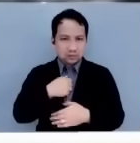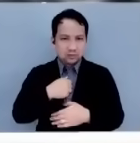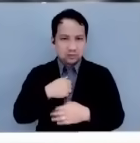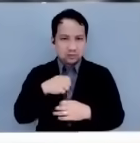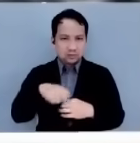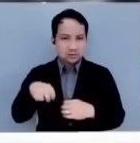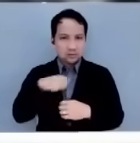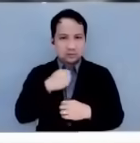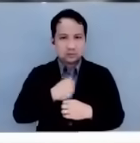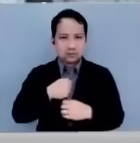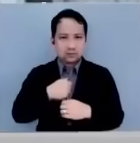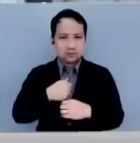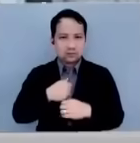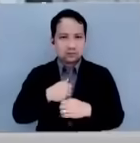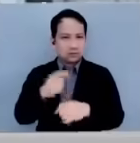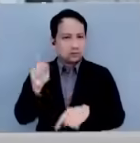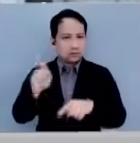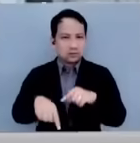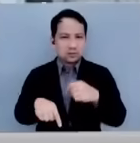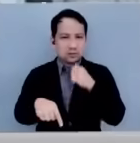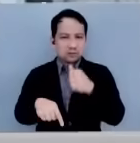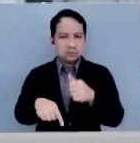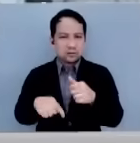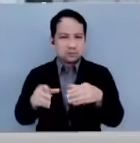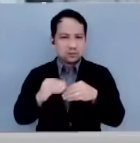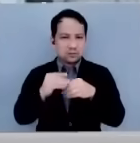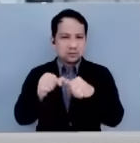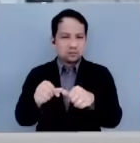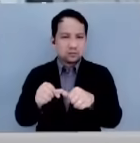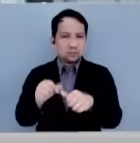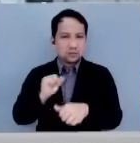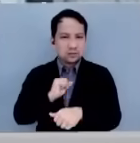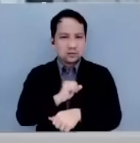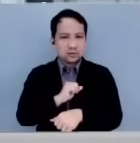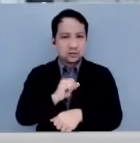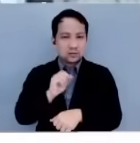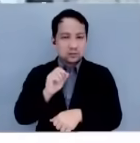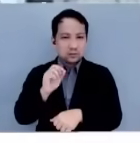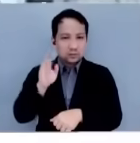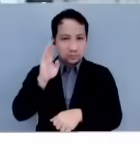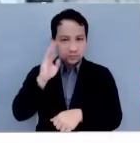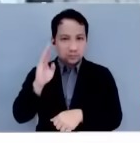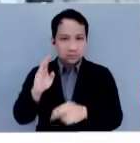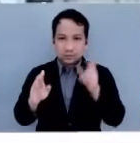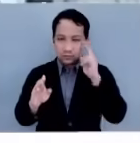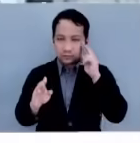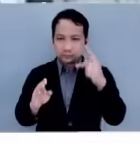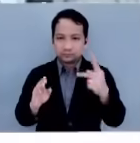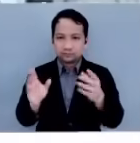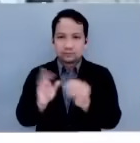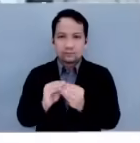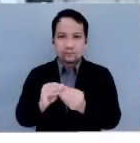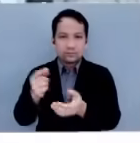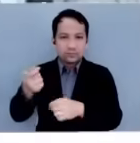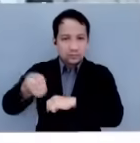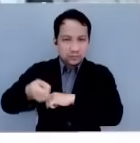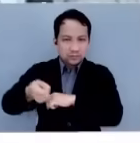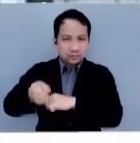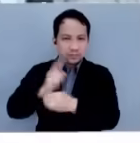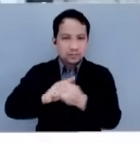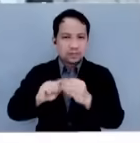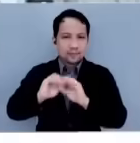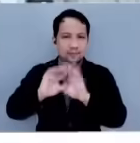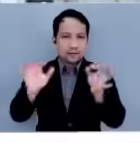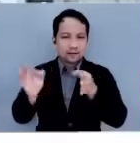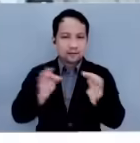h ko kaya to ipinagpatuloy ni Senador Dela Rosa at senador robin padilla ang pagdinig dito nilinaw ni